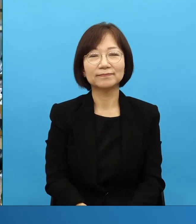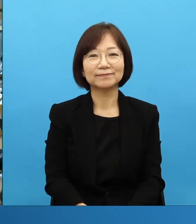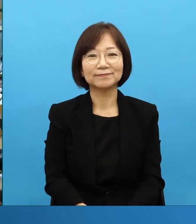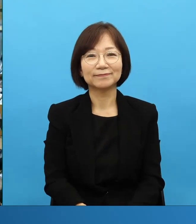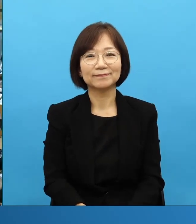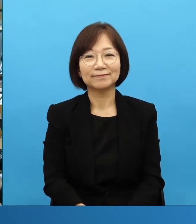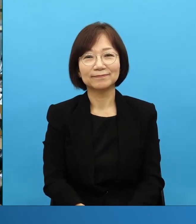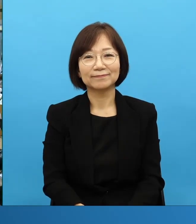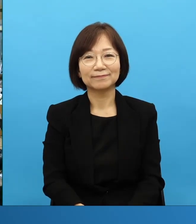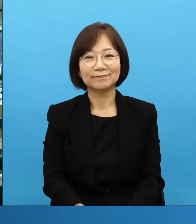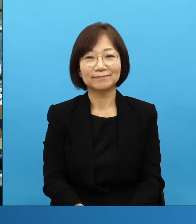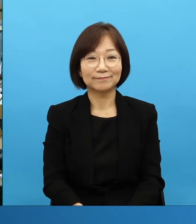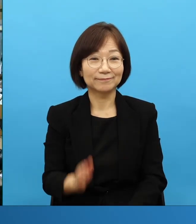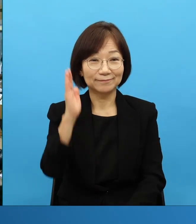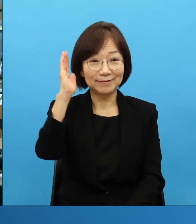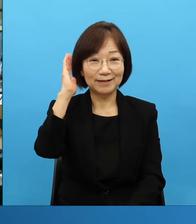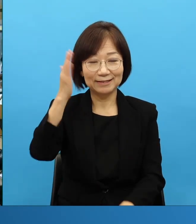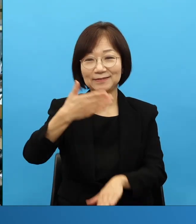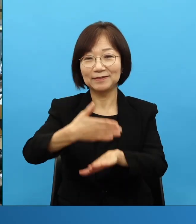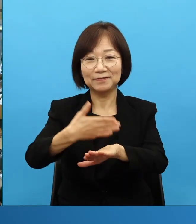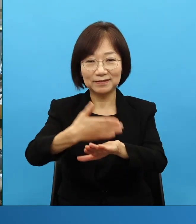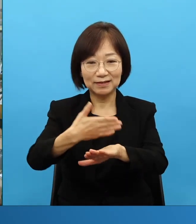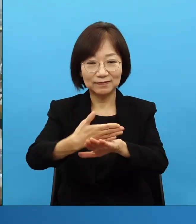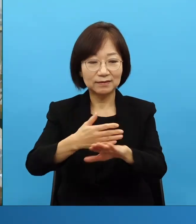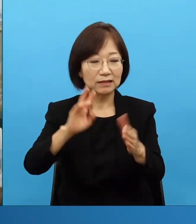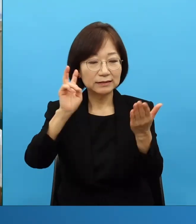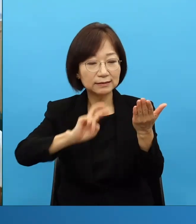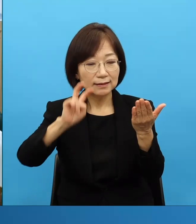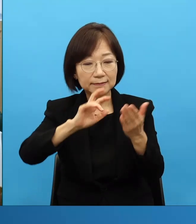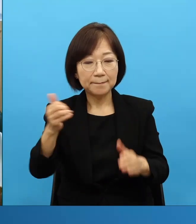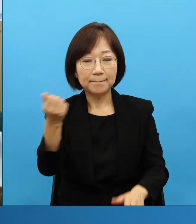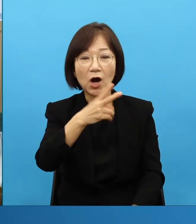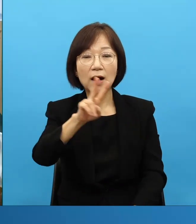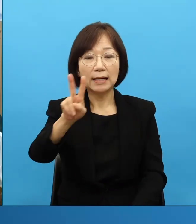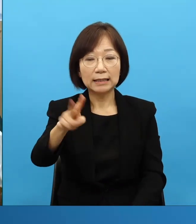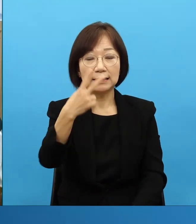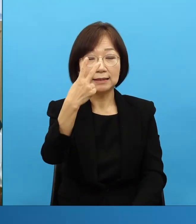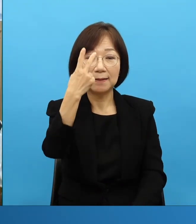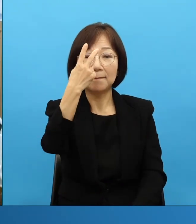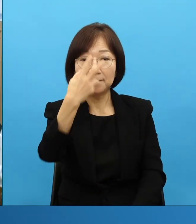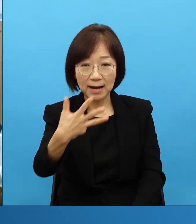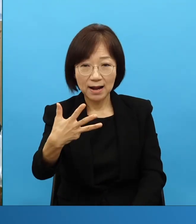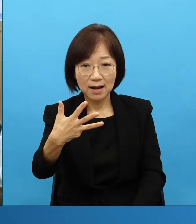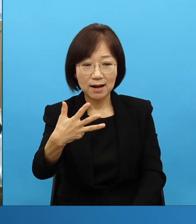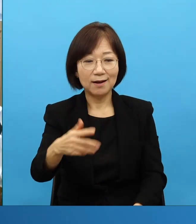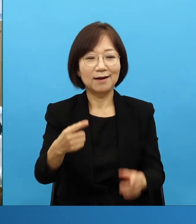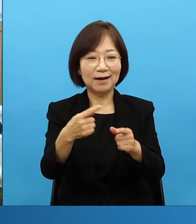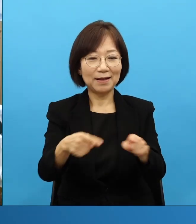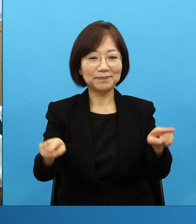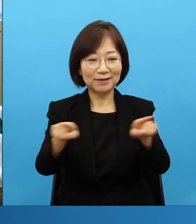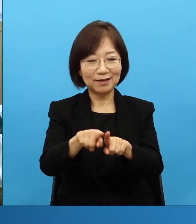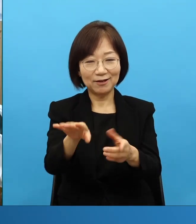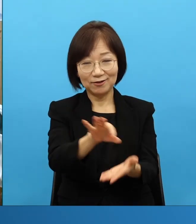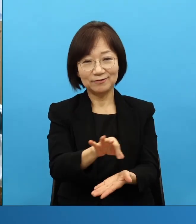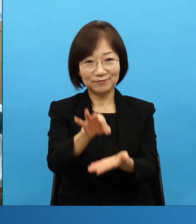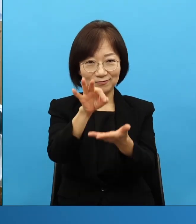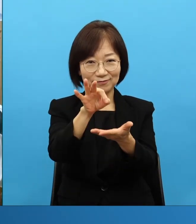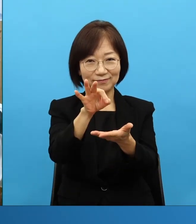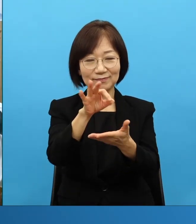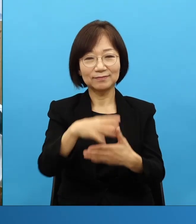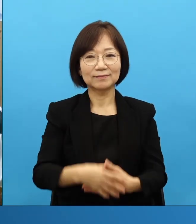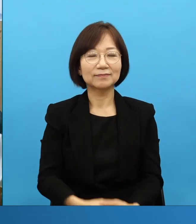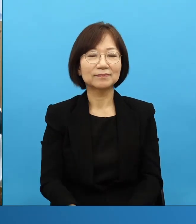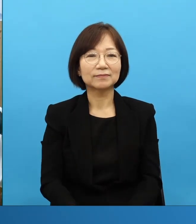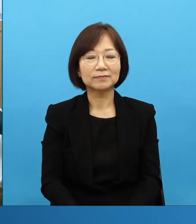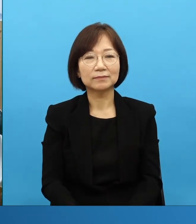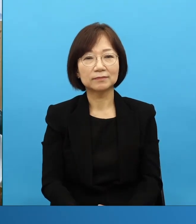말씀 감사합니다. Thank you for the word. 우리 찬송가 208장 찬양하시면서 준비하신 예물을 드리도록 하겠습니다. We will give our prepared offerings